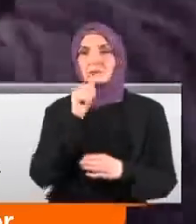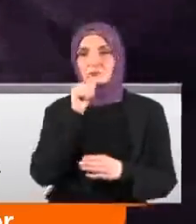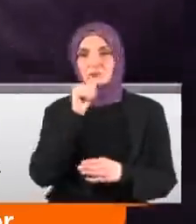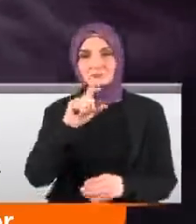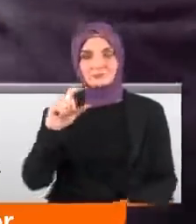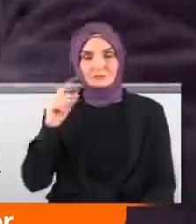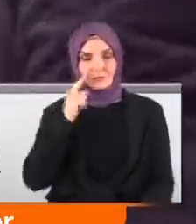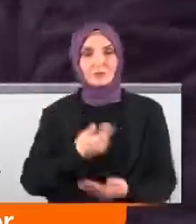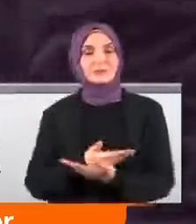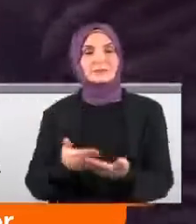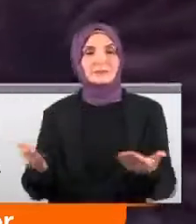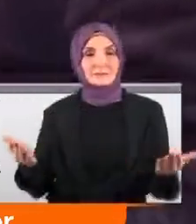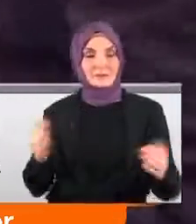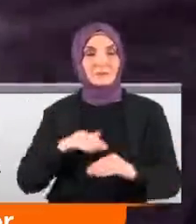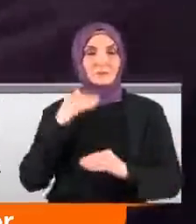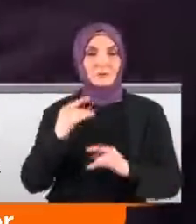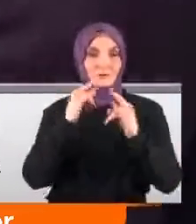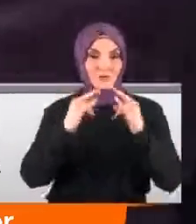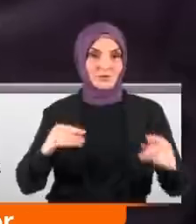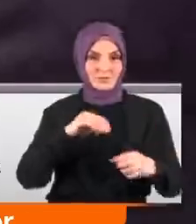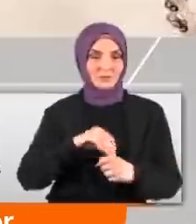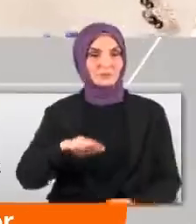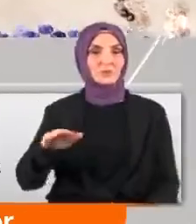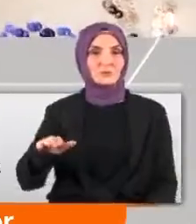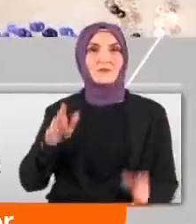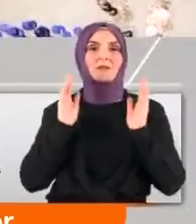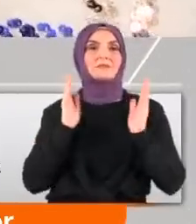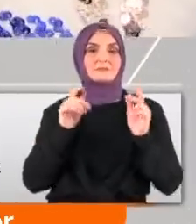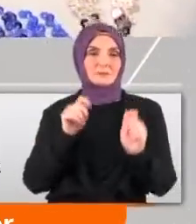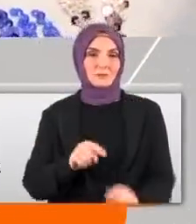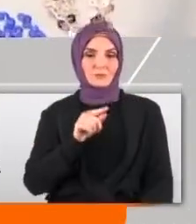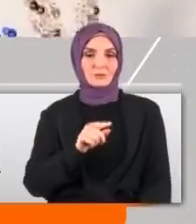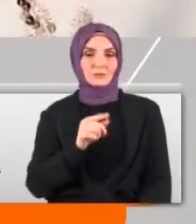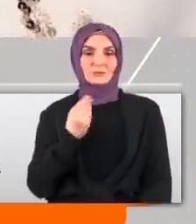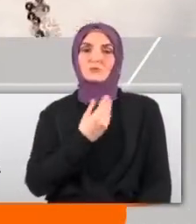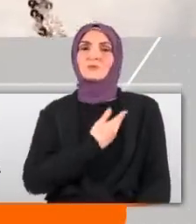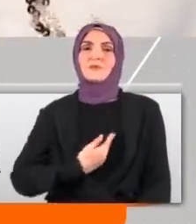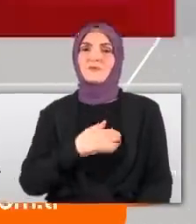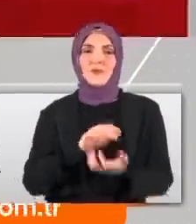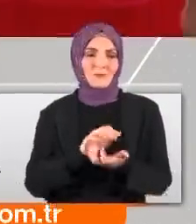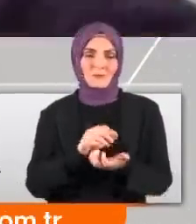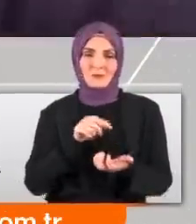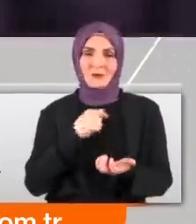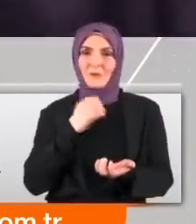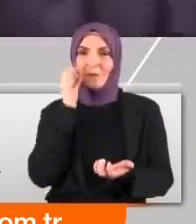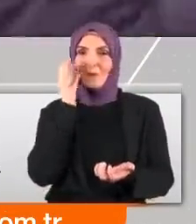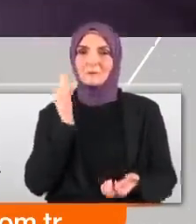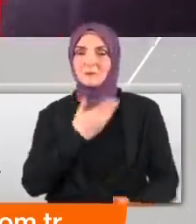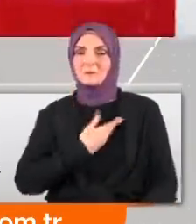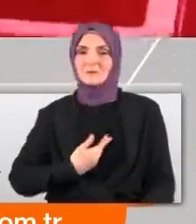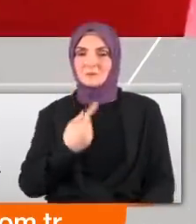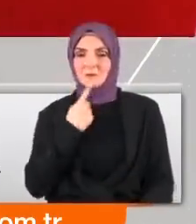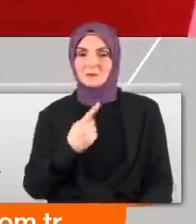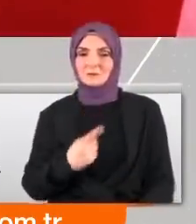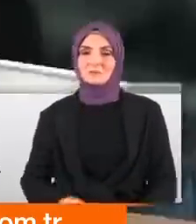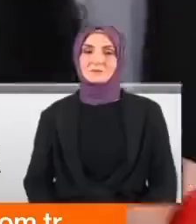da Minika çadırında çocukları çeşitli etkinlikler bekliyor. Çok seviyorum tekrardan. Özlemiştim hamburgeri de ben. Hamburgerimi aldım,